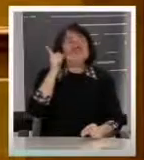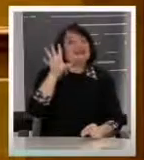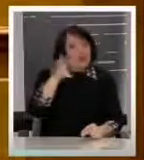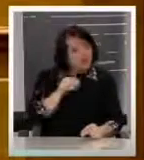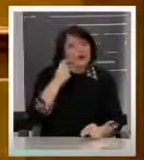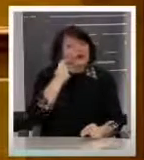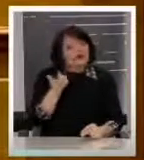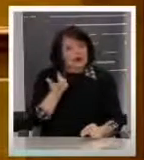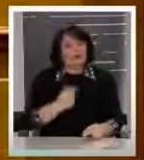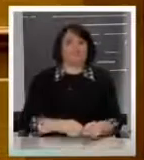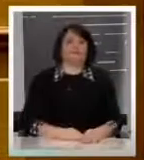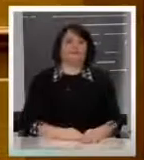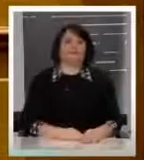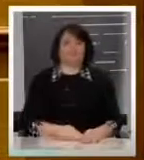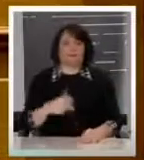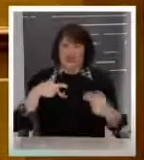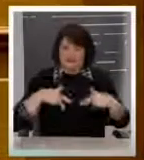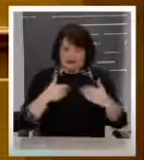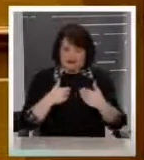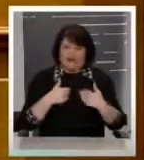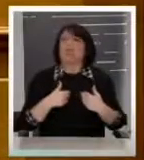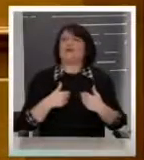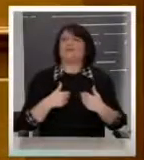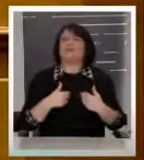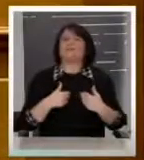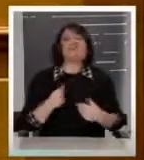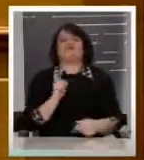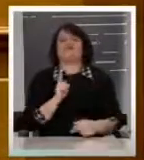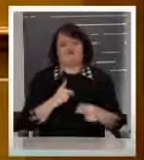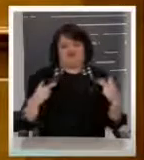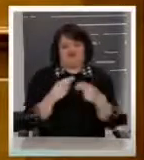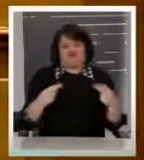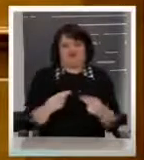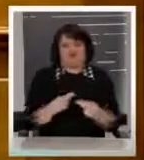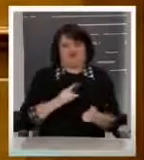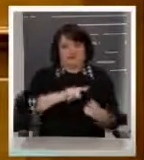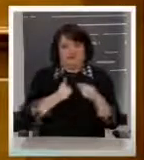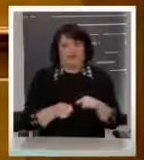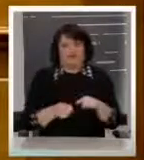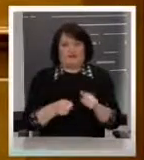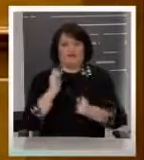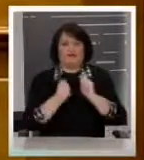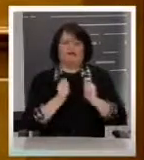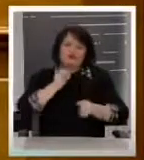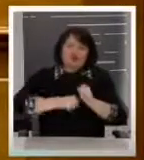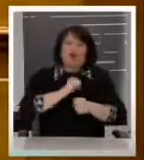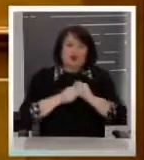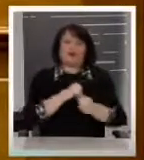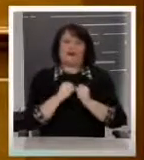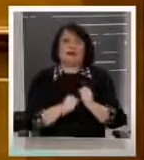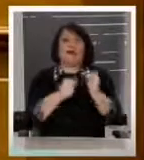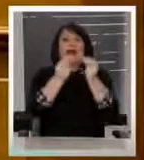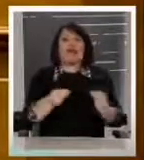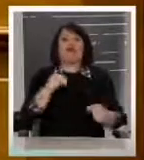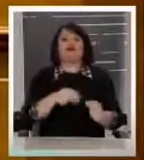σας θυμίσω ότι η παρούσα κυβέρνηση δεν έκοψε, αντιθέτως κατέβαλε συνεχή προσπάθεια για να λύσει